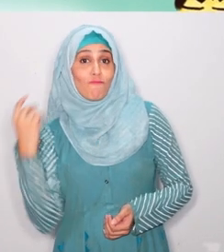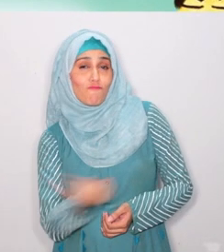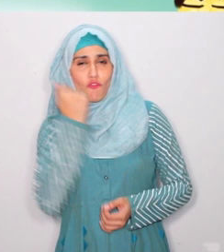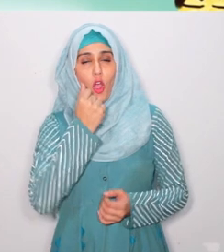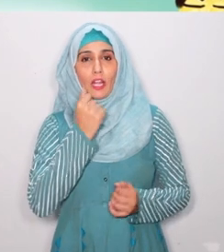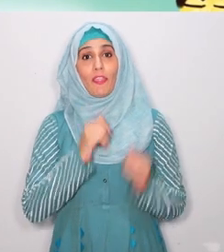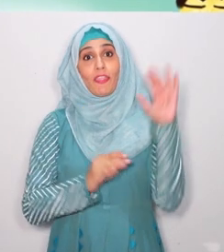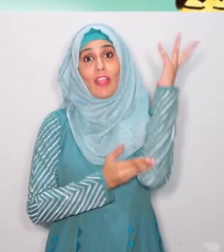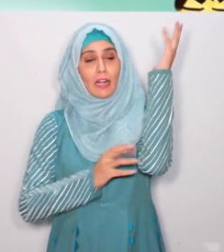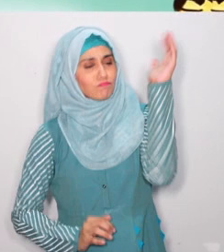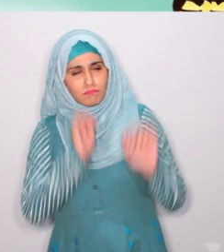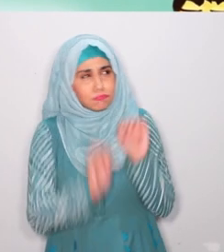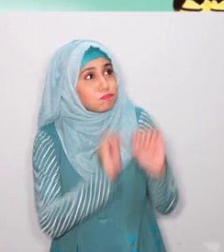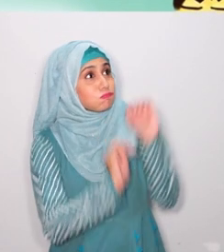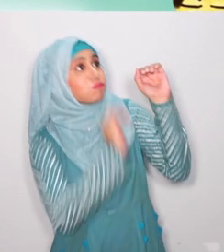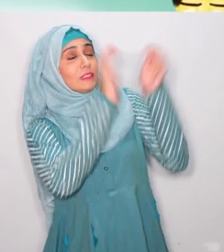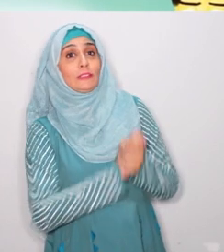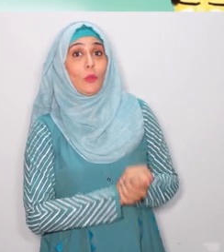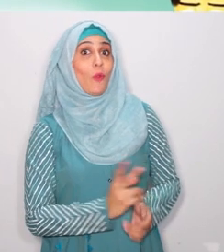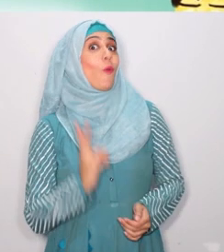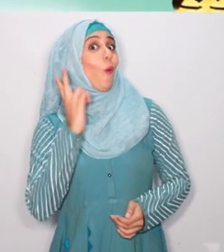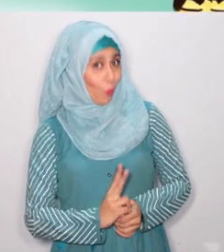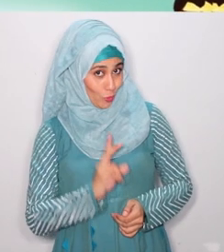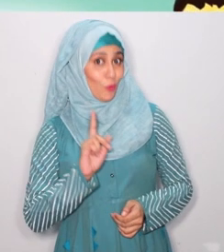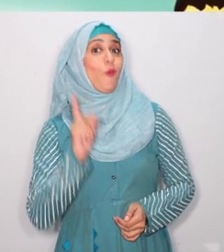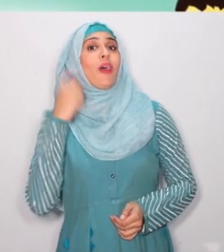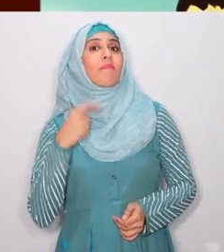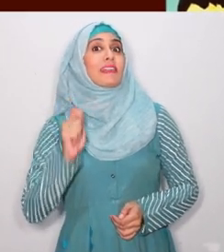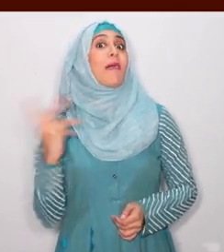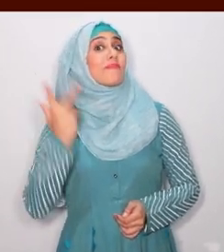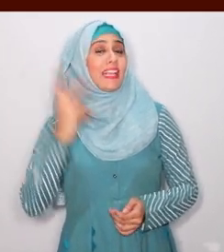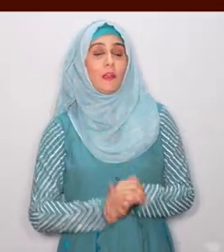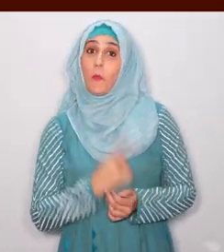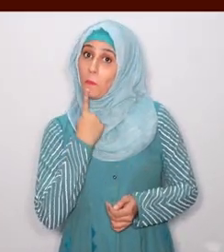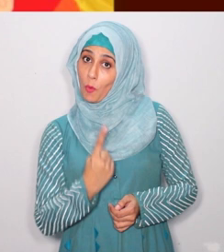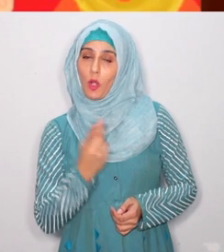देखिए, कहकर उसने बॉल को जोर से हवा में ऊंचा उछाला।